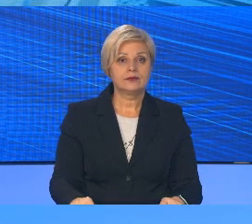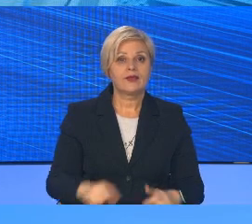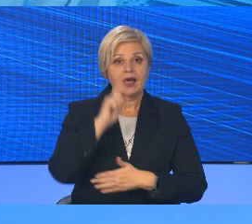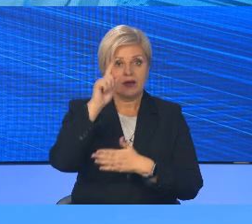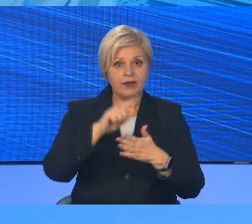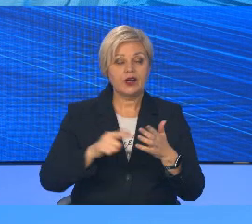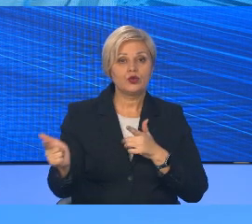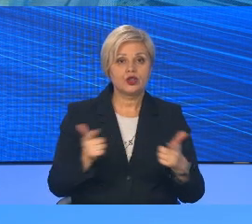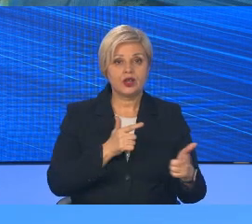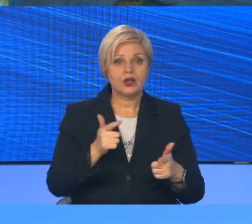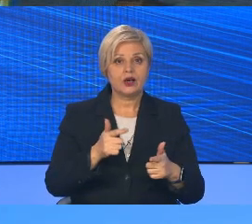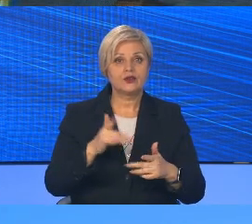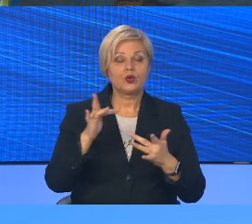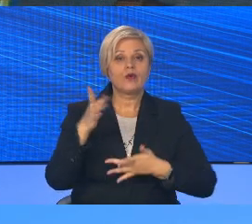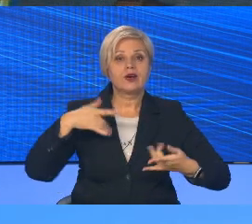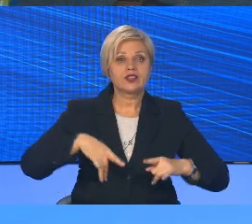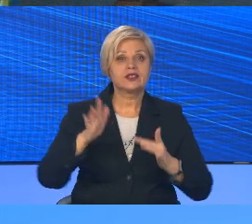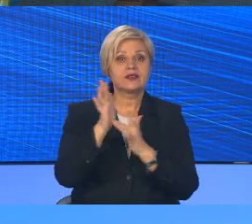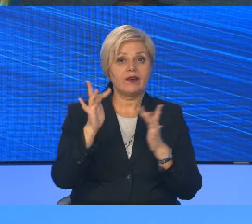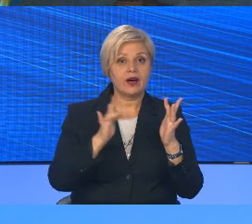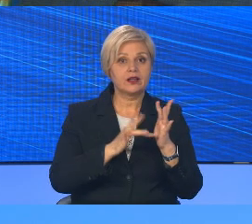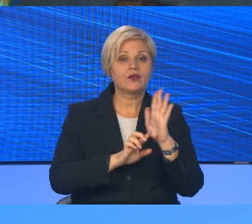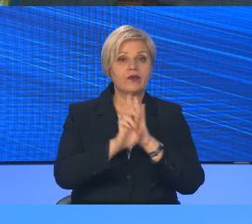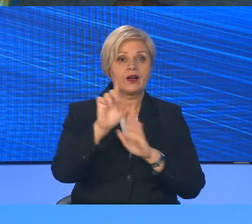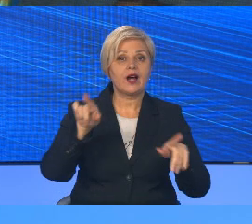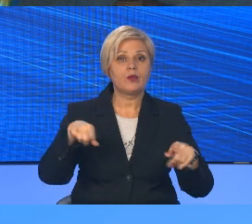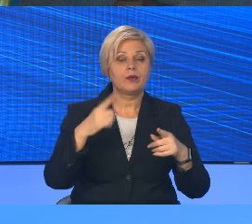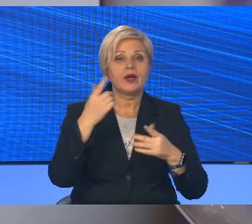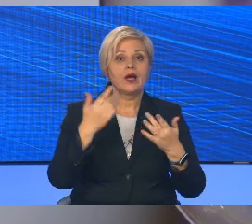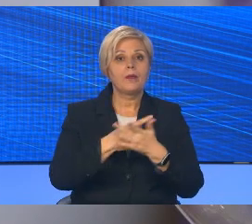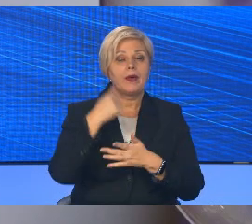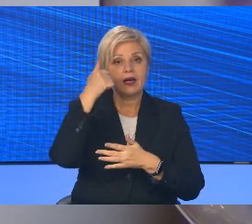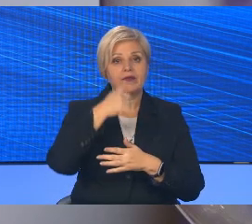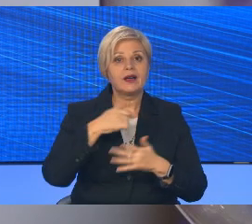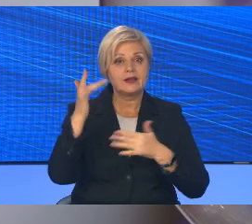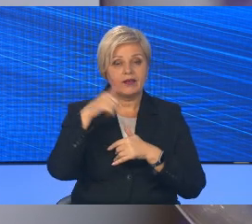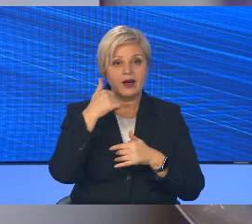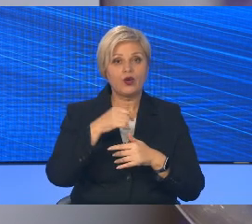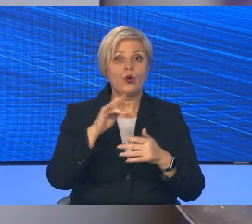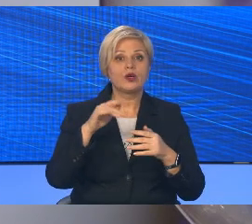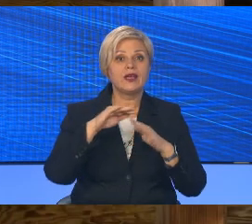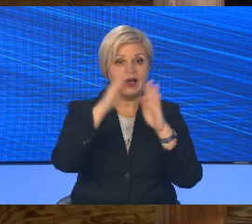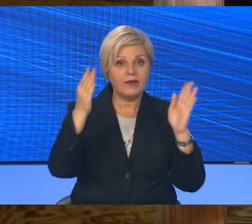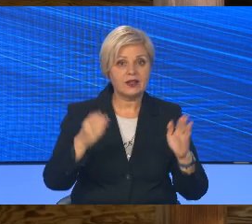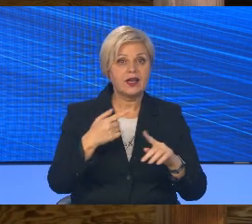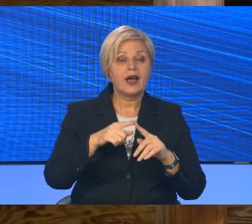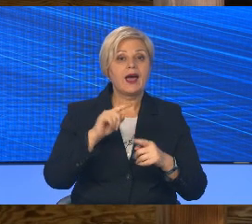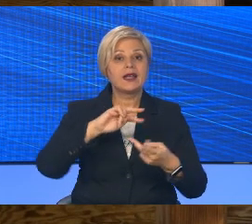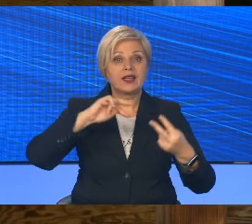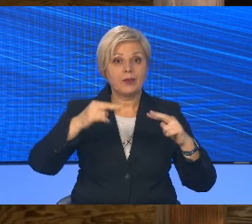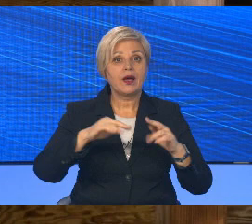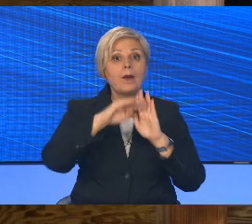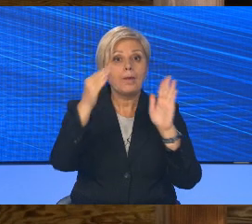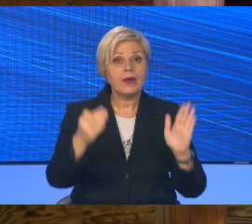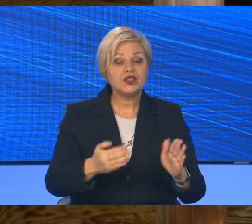Веруючие рыхтуются до Рождества Христова. У храмах з'являються первые калядные вертепы. У перекладе со старославянской мовы это пячора,